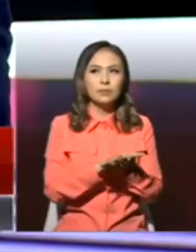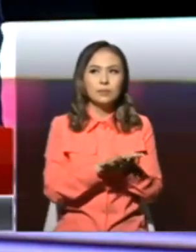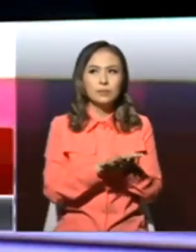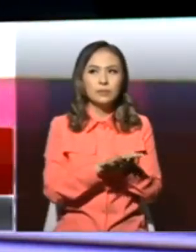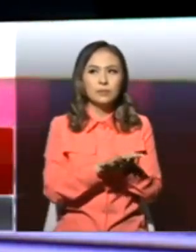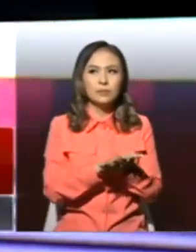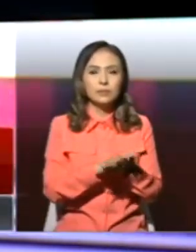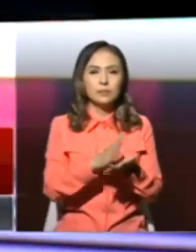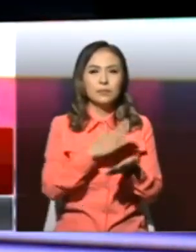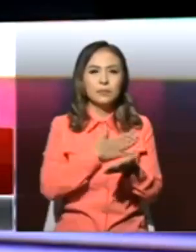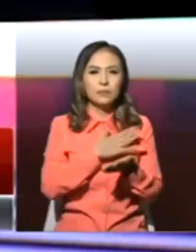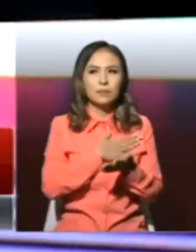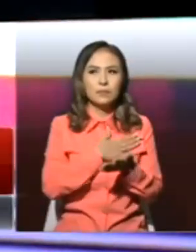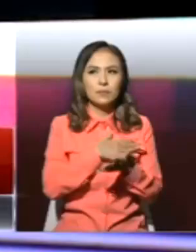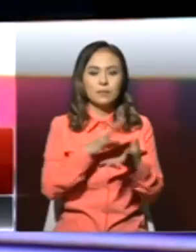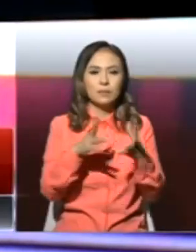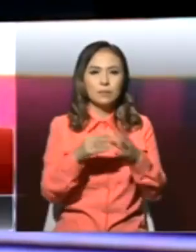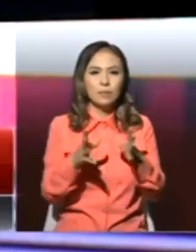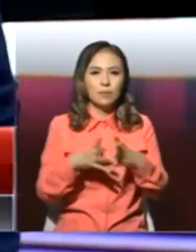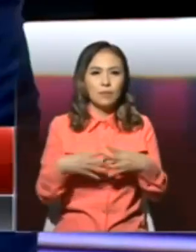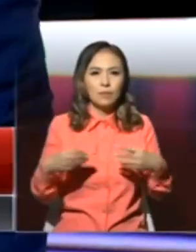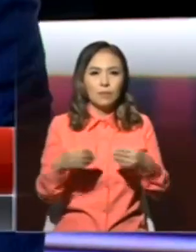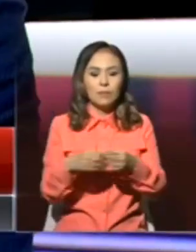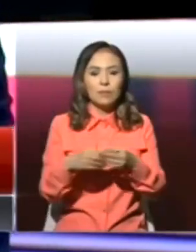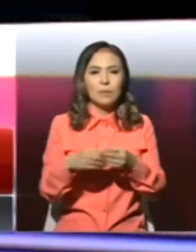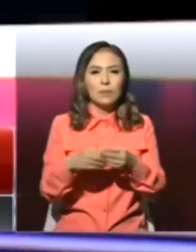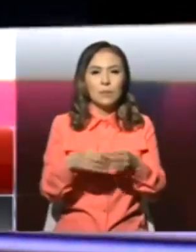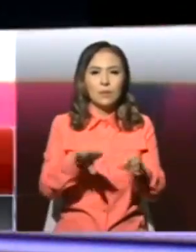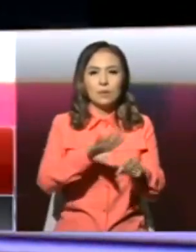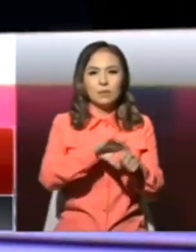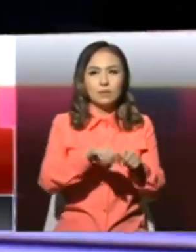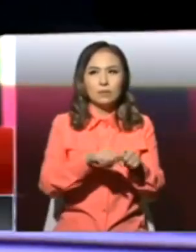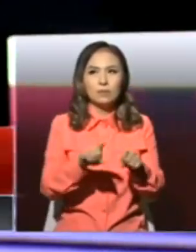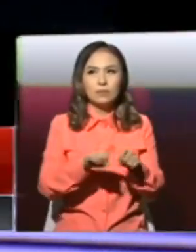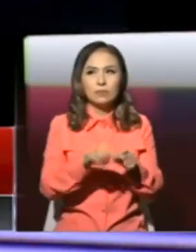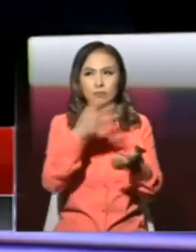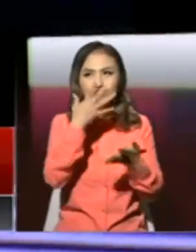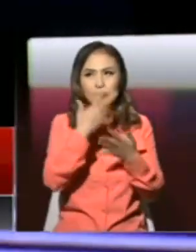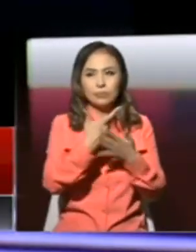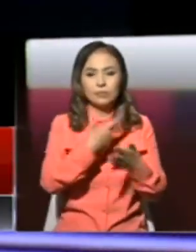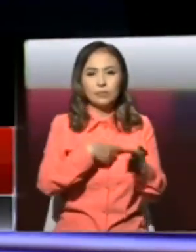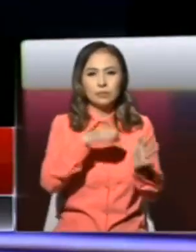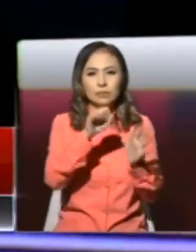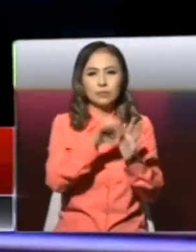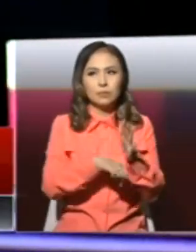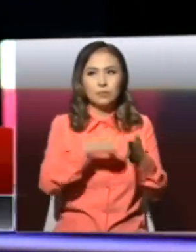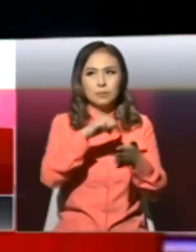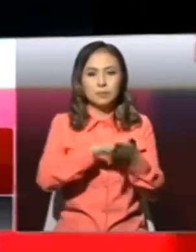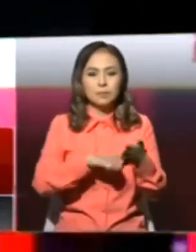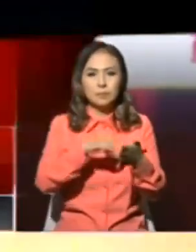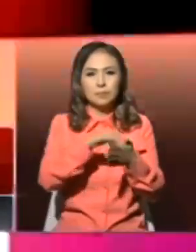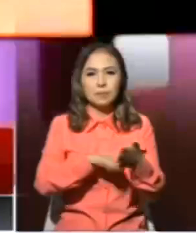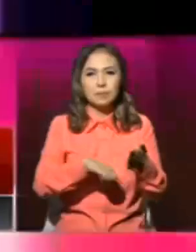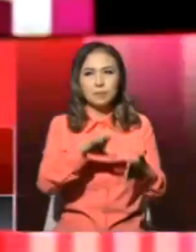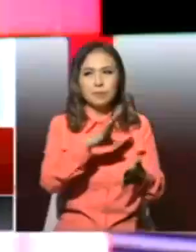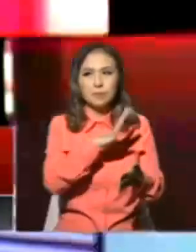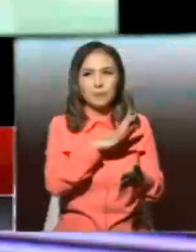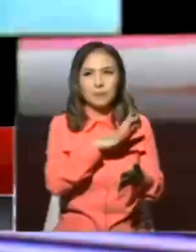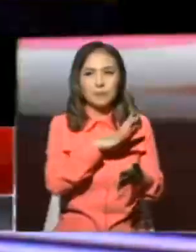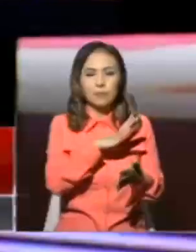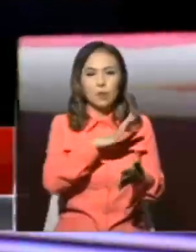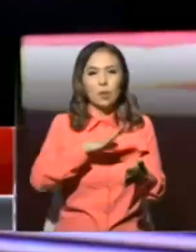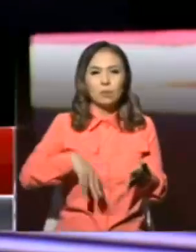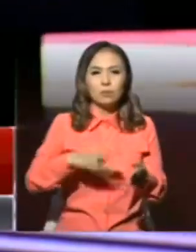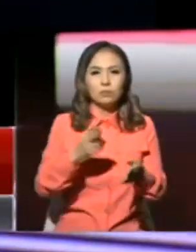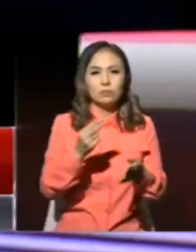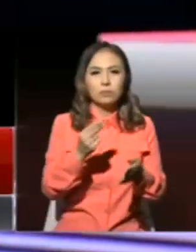біз бір жағынан отбасыларды құртып, адамдардың өз-өзіне қол жұмсауына себепші болып, одан кейін содан